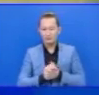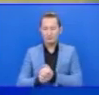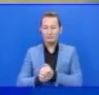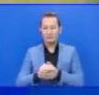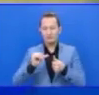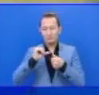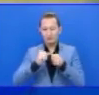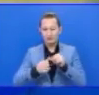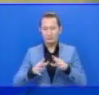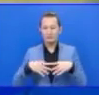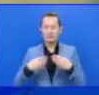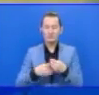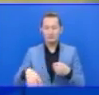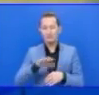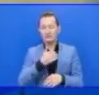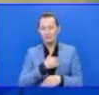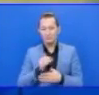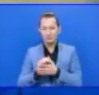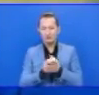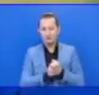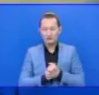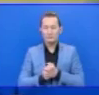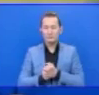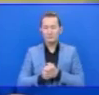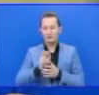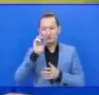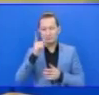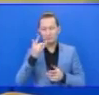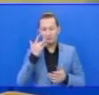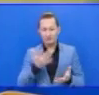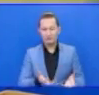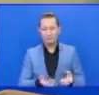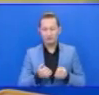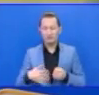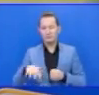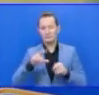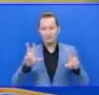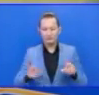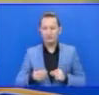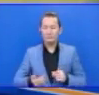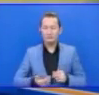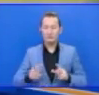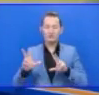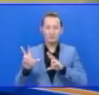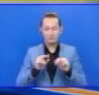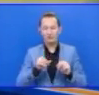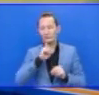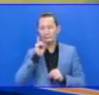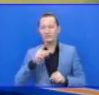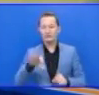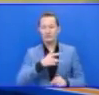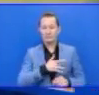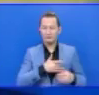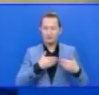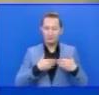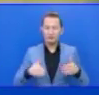әрбір жаны тілеп жатыр. Алла тілеу қабыл қылады дейді, жастар аман болсын, жастардың жүректері кең